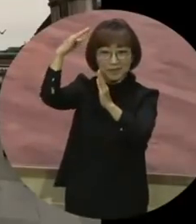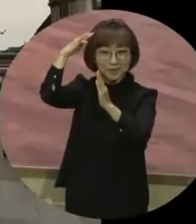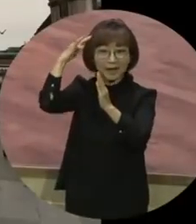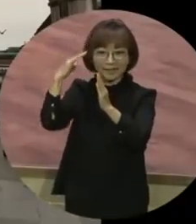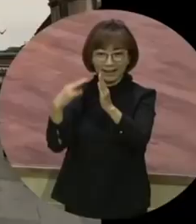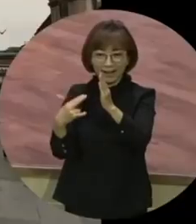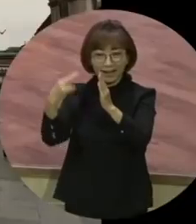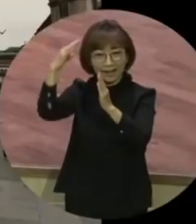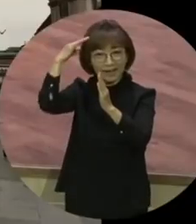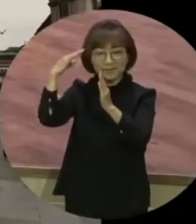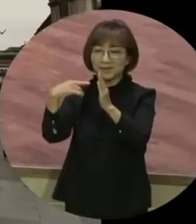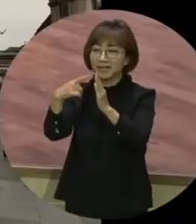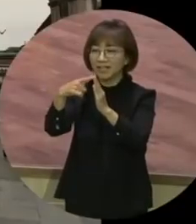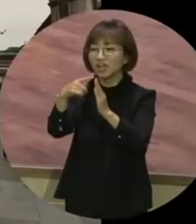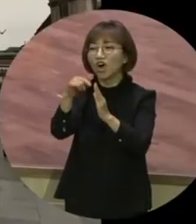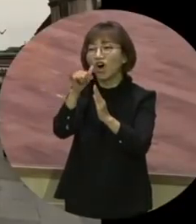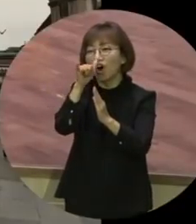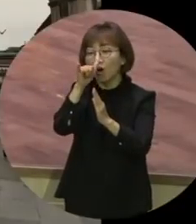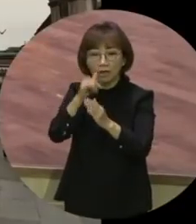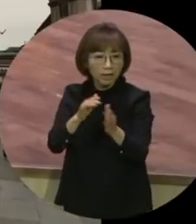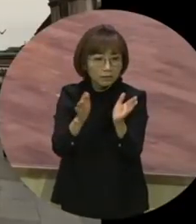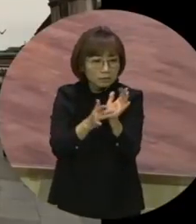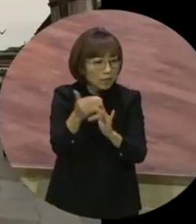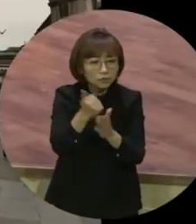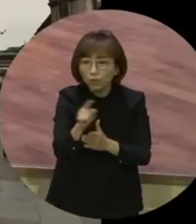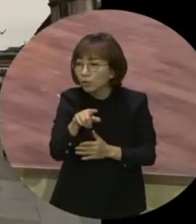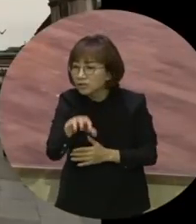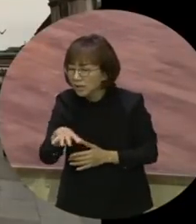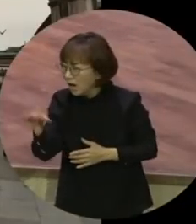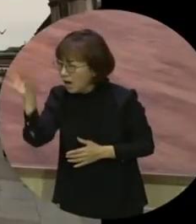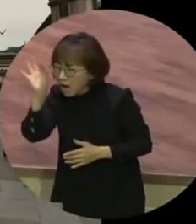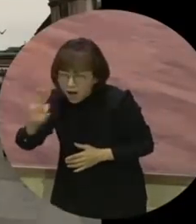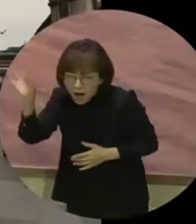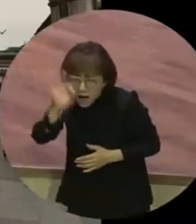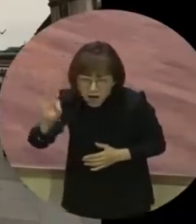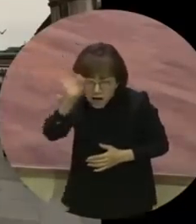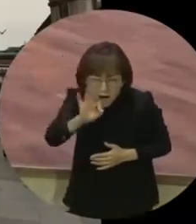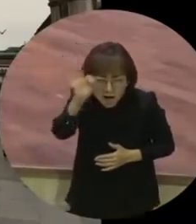있어요. 예수는 눈을 짚고 쳐다봐도 없어요.